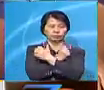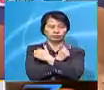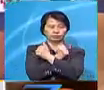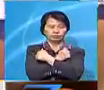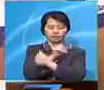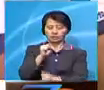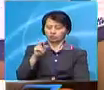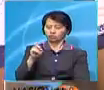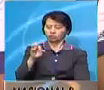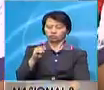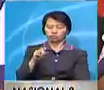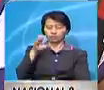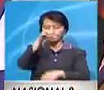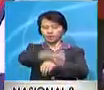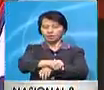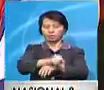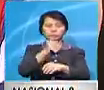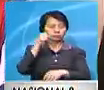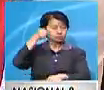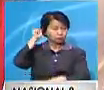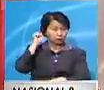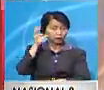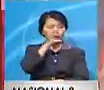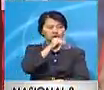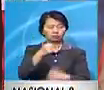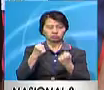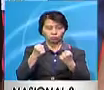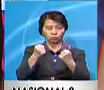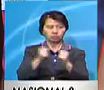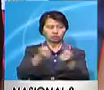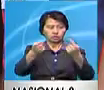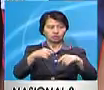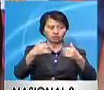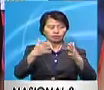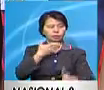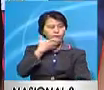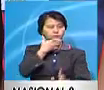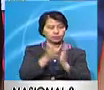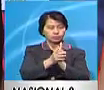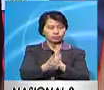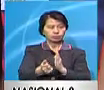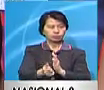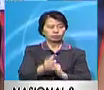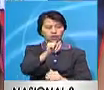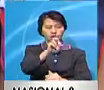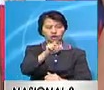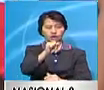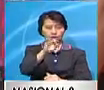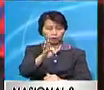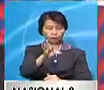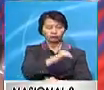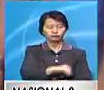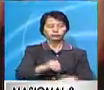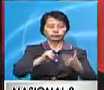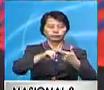S. Kumar, penyerang Syahril Sa'bah, selain diperkuatkan kehadiran pemain muda berbakat seperti Arif Sabron,